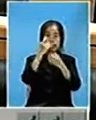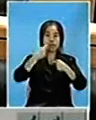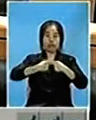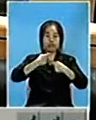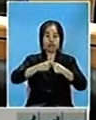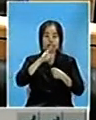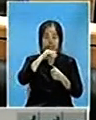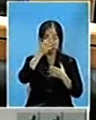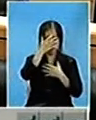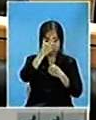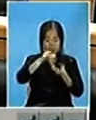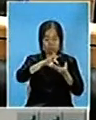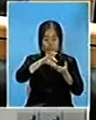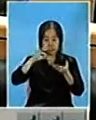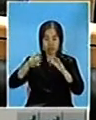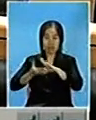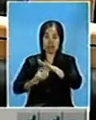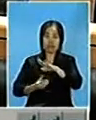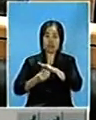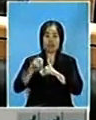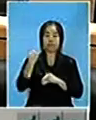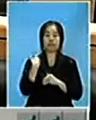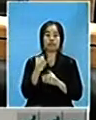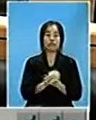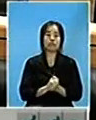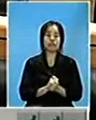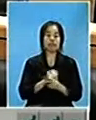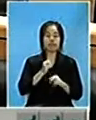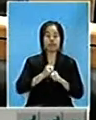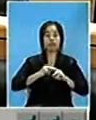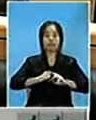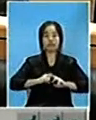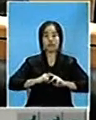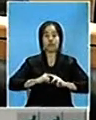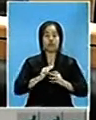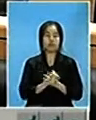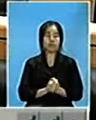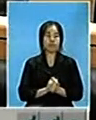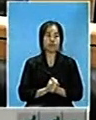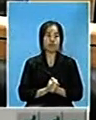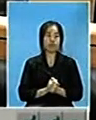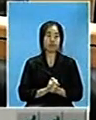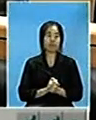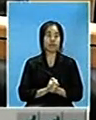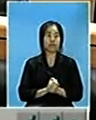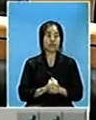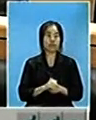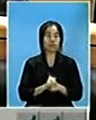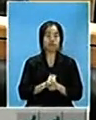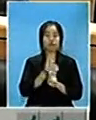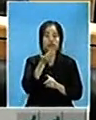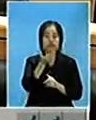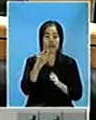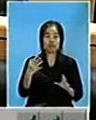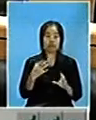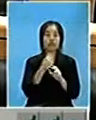ราสนใจเราก็ถ่ายเอกสารเก็บไว้นะครับอันนี้ก็ทำเท่าที่สามารถจะทำได้นะครับก็ขอท่านได้พยายามสรุปน